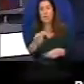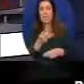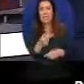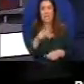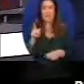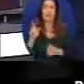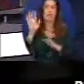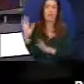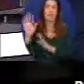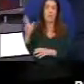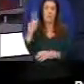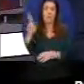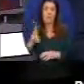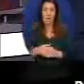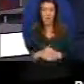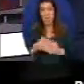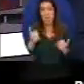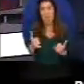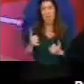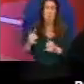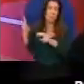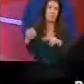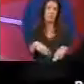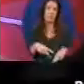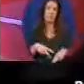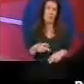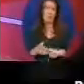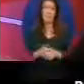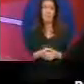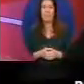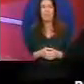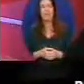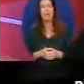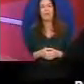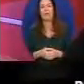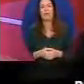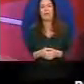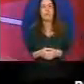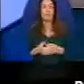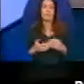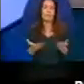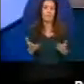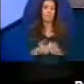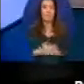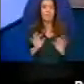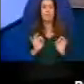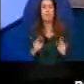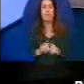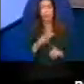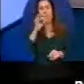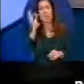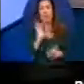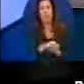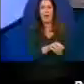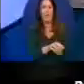בחו"ל, והכניסו אותו היום לארץ. ו-5,500 איש מנסים למצוא אותו. טוב, זה חתול ועכבר בכל העולם. מלחמת